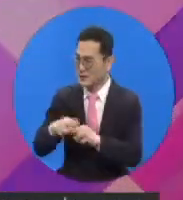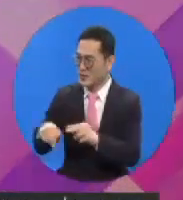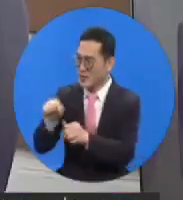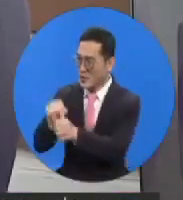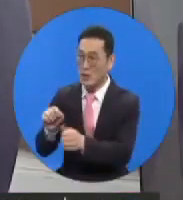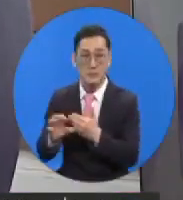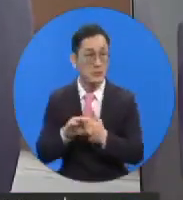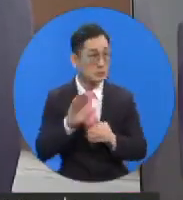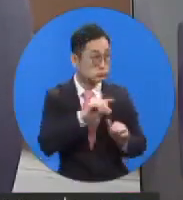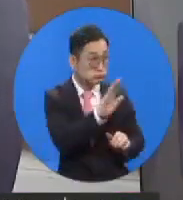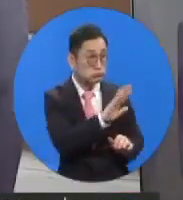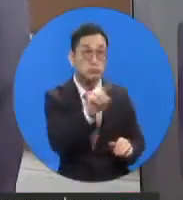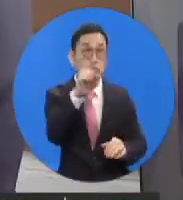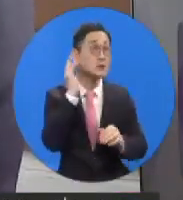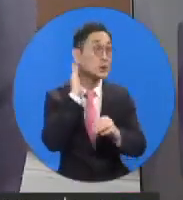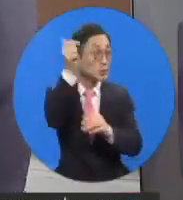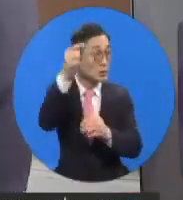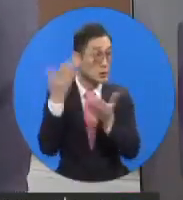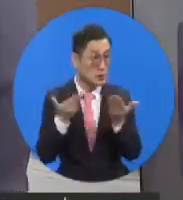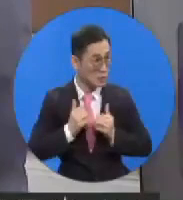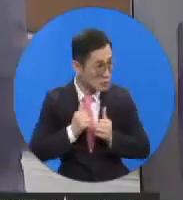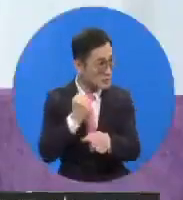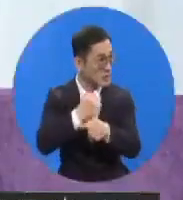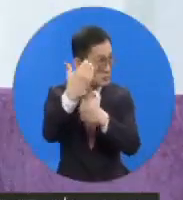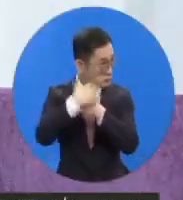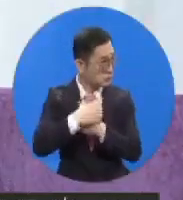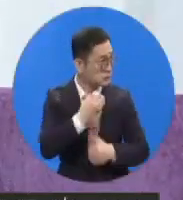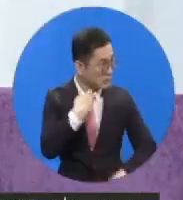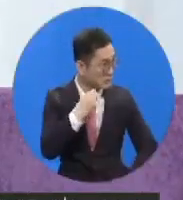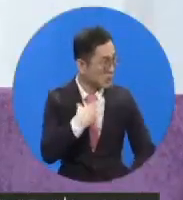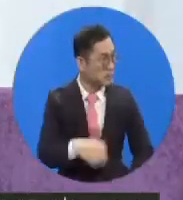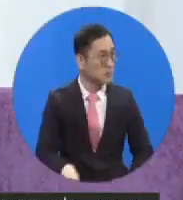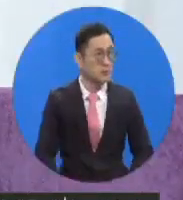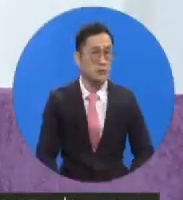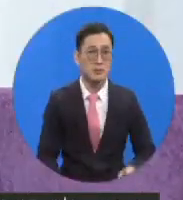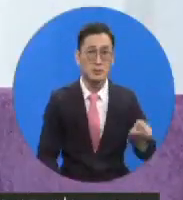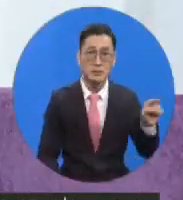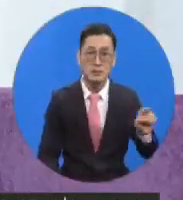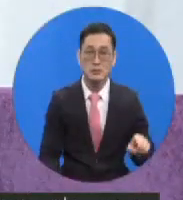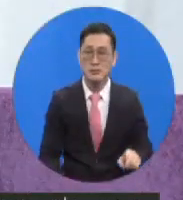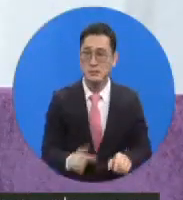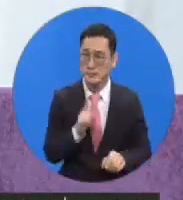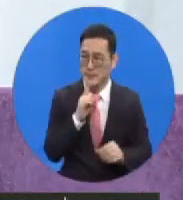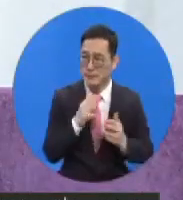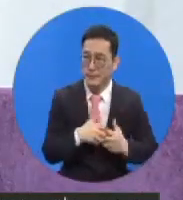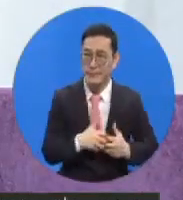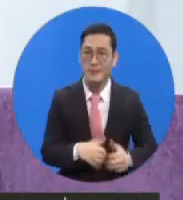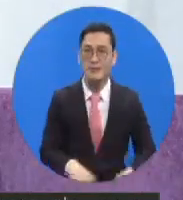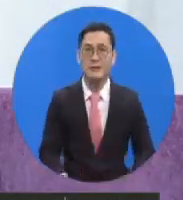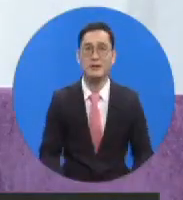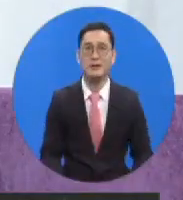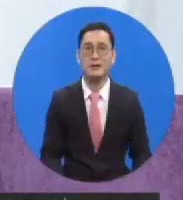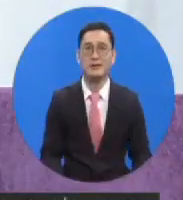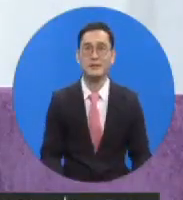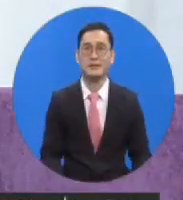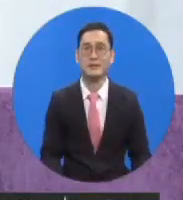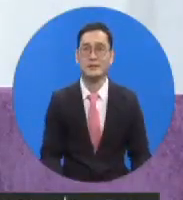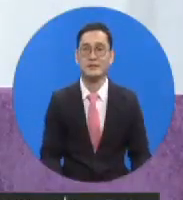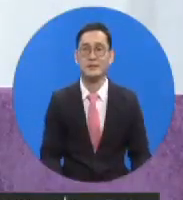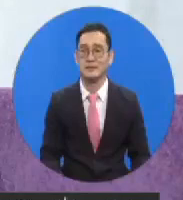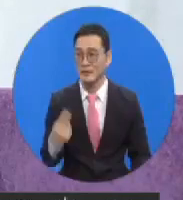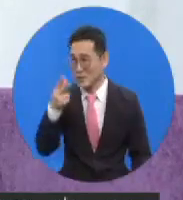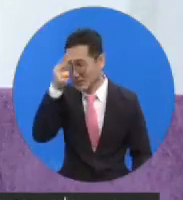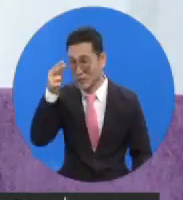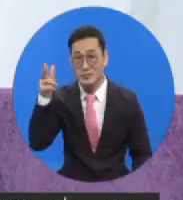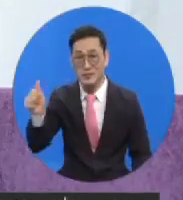그렇죠. 굉장히 그러니까 단수가 높다 이렇게 보일 정도로 이게 간단한 답변이 아니죠. 누가? 검찰총장이 청와대가? 윤석열 총장,